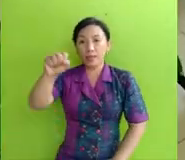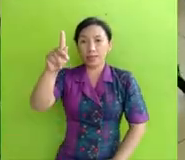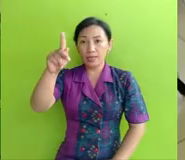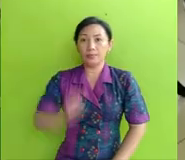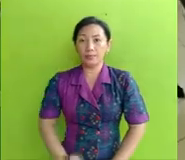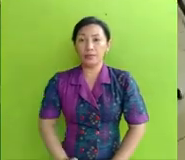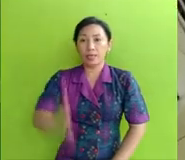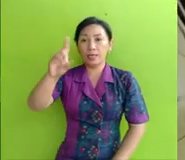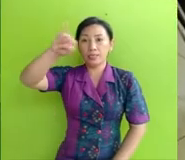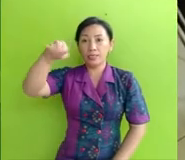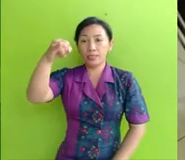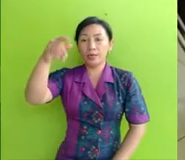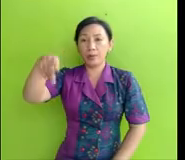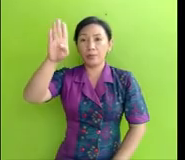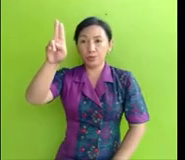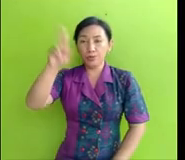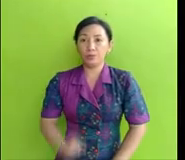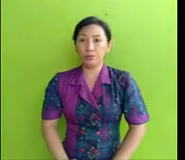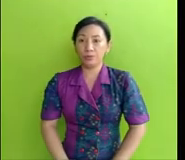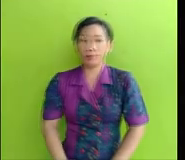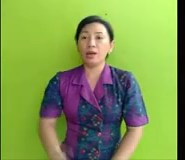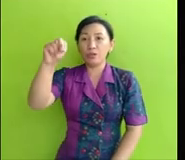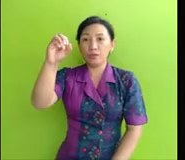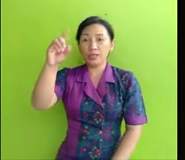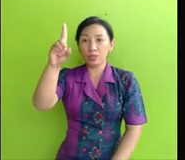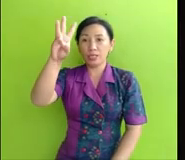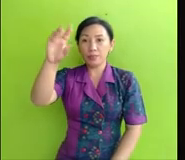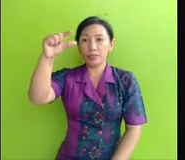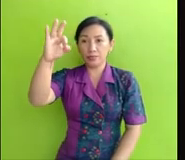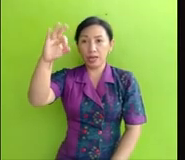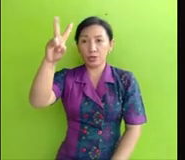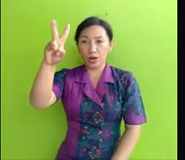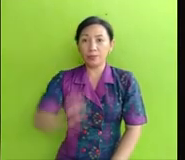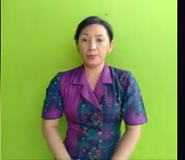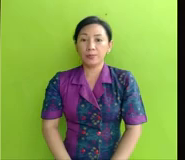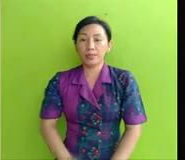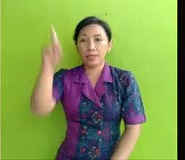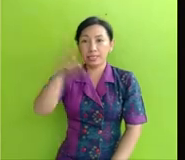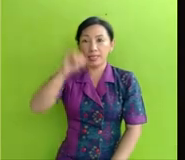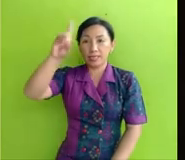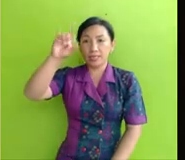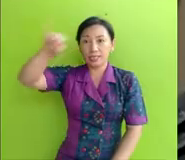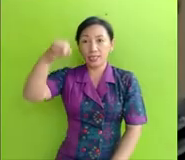Jenderal Badan Peradilan Umum nomor 1692